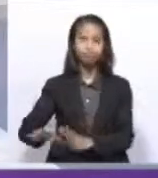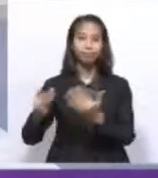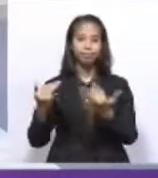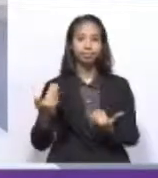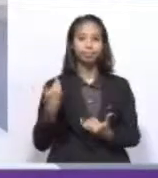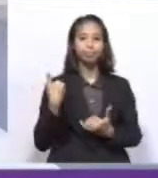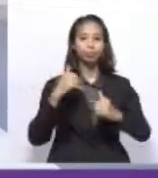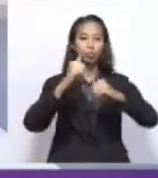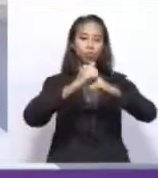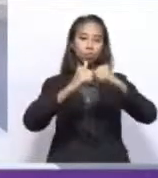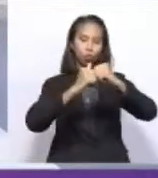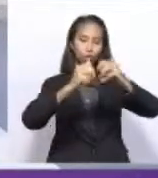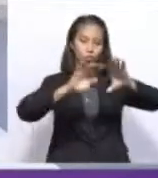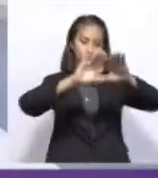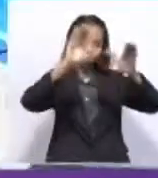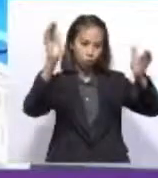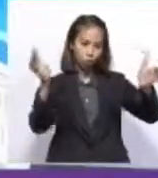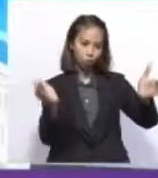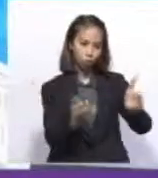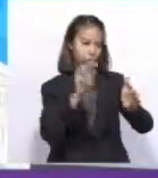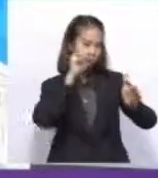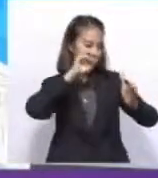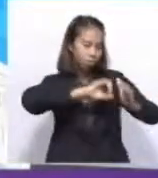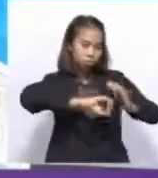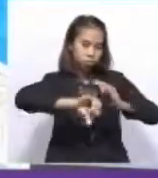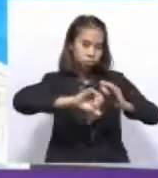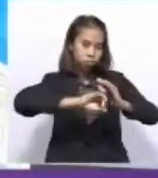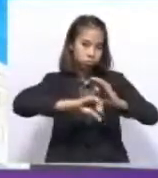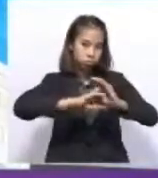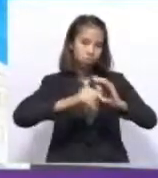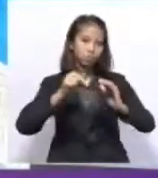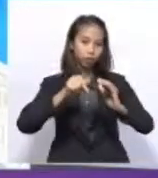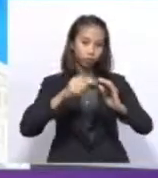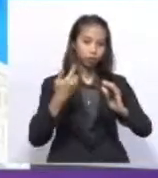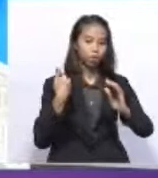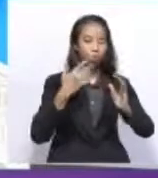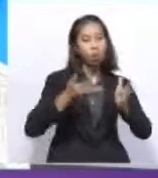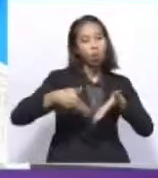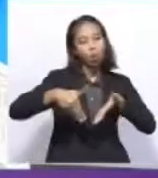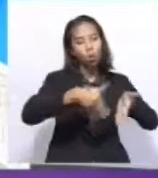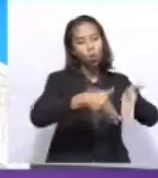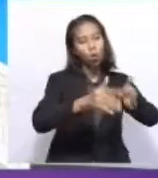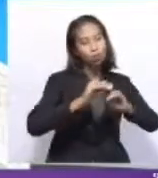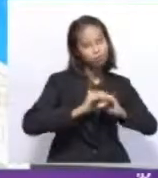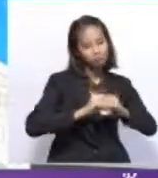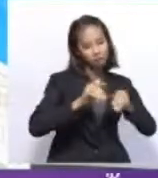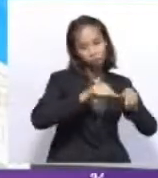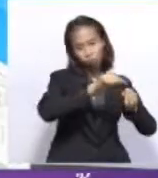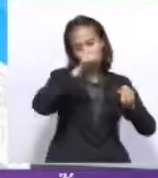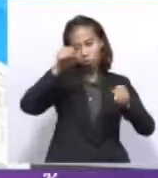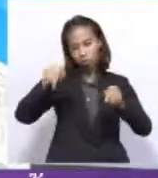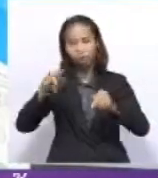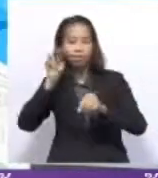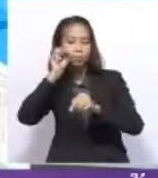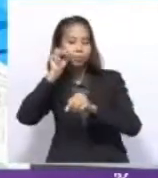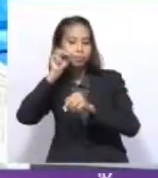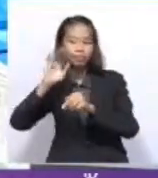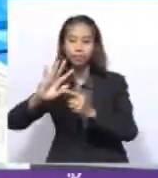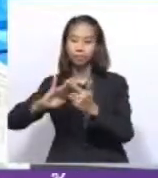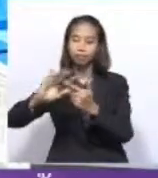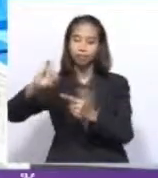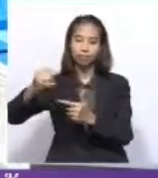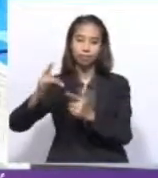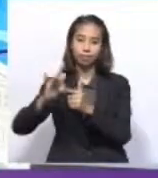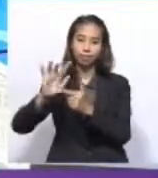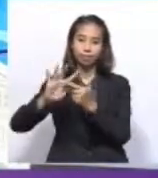าการก่อสร้างอุโมงค์ระบายน้ำใต้คลองบางซื่อจากคลองลาดพร้าวถึงแม่น้ำเจ้าพระยาเพื่อแก้ไขปัญหาน้ำท่วมในพื้นที่6เขตขณะนี้ค่ะคื